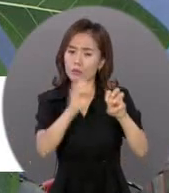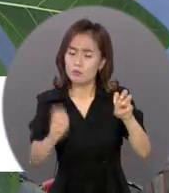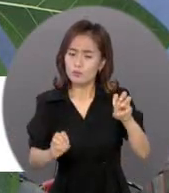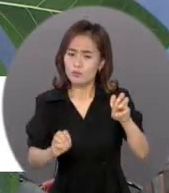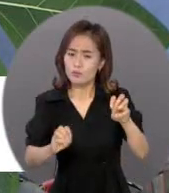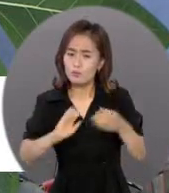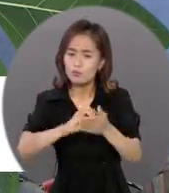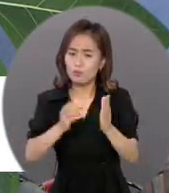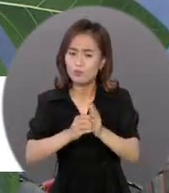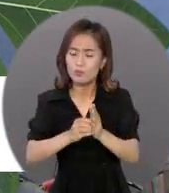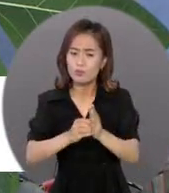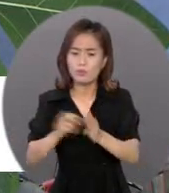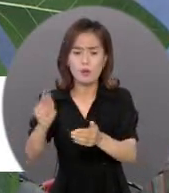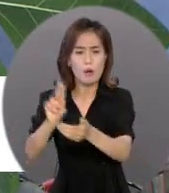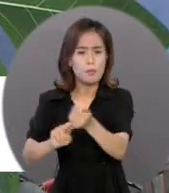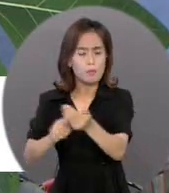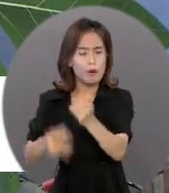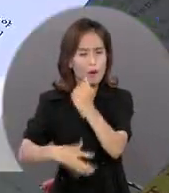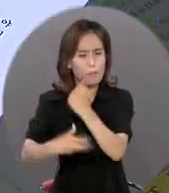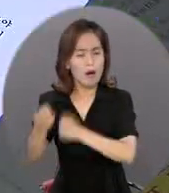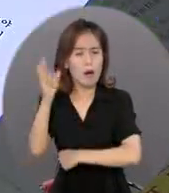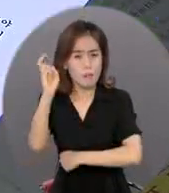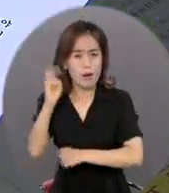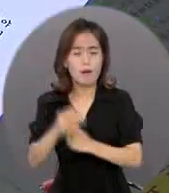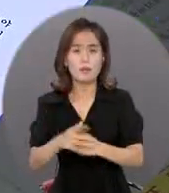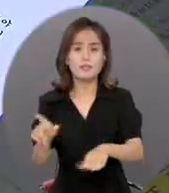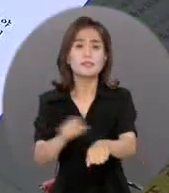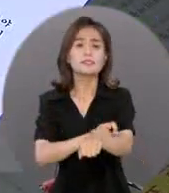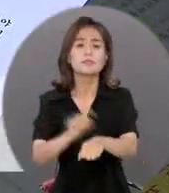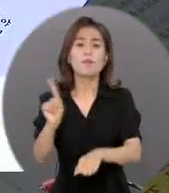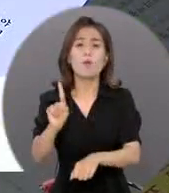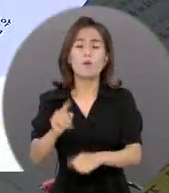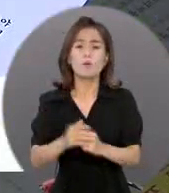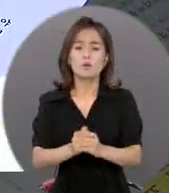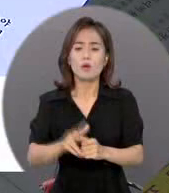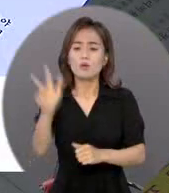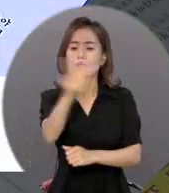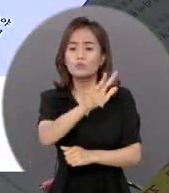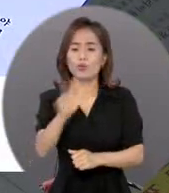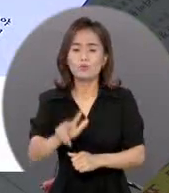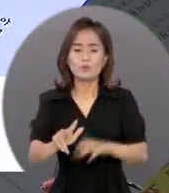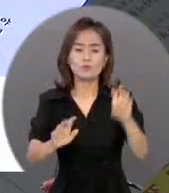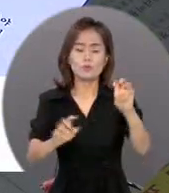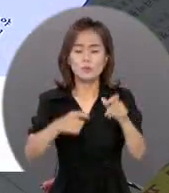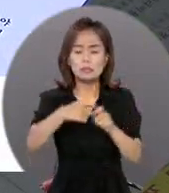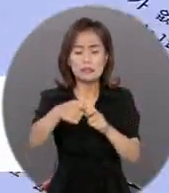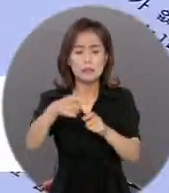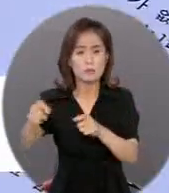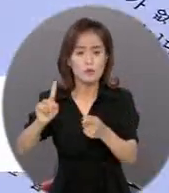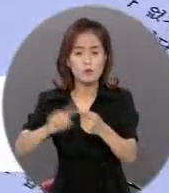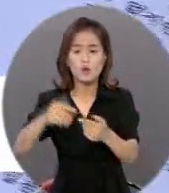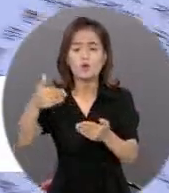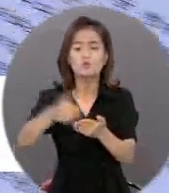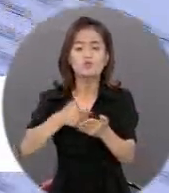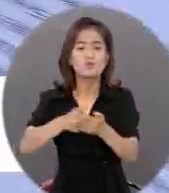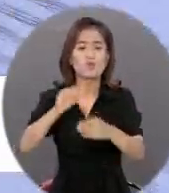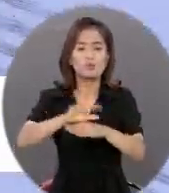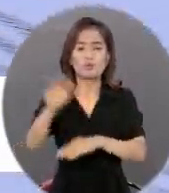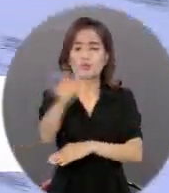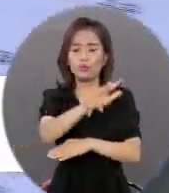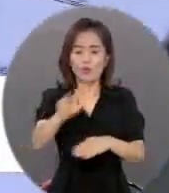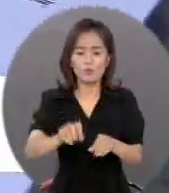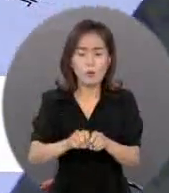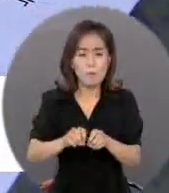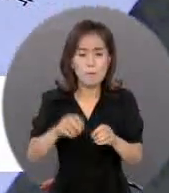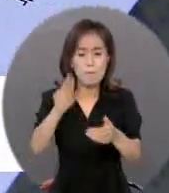비중을 매출을 아마 그쪽에서 뺏어갈 걸로. 특히 K카는 전국 40여 개 직영점을 기반으로 중고차를 전국에